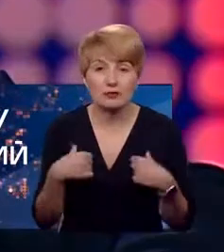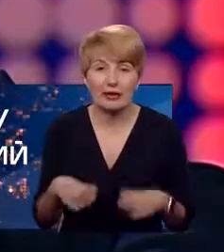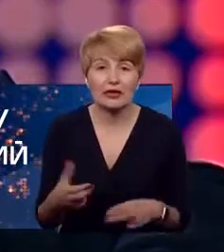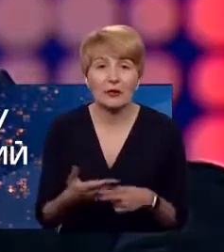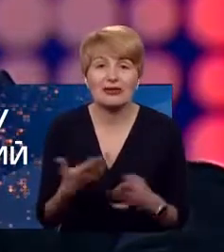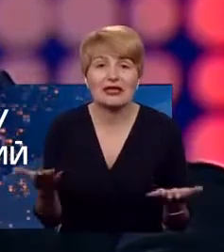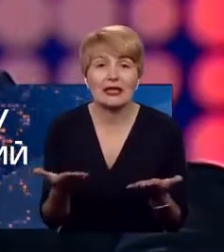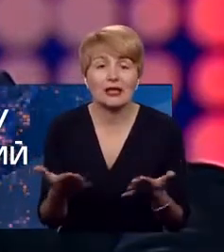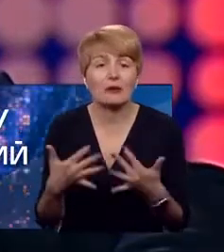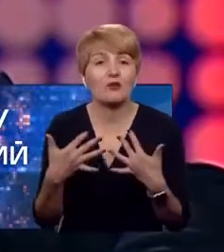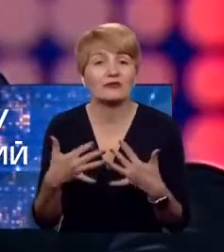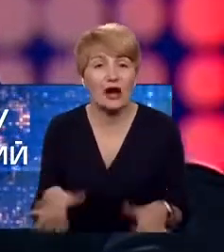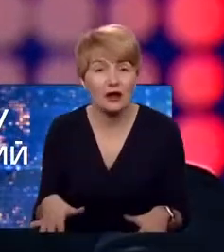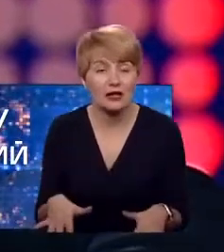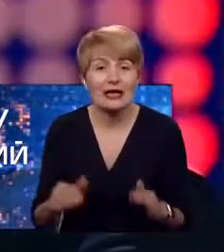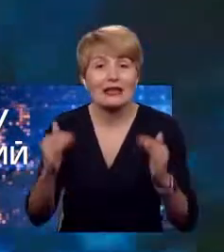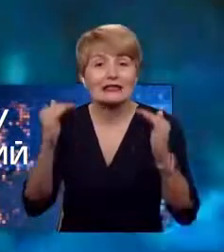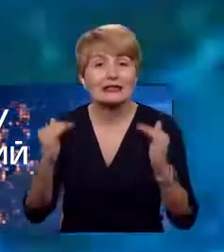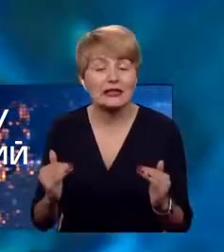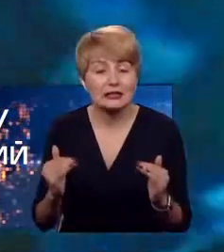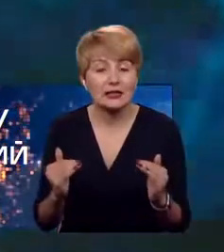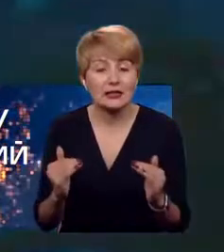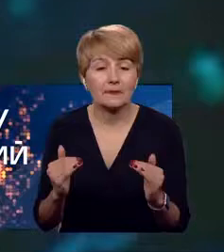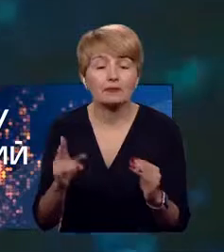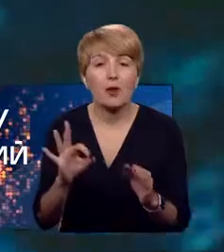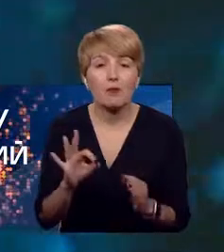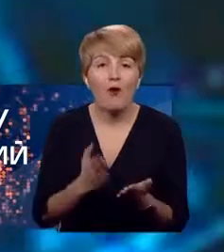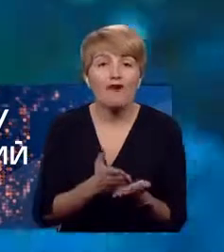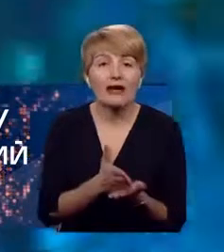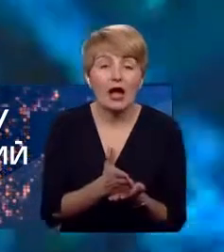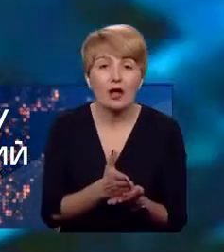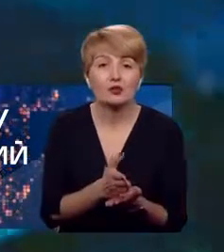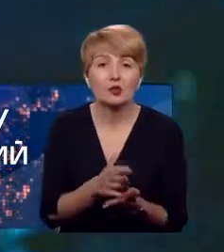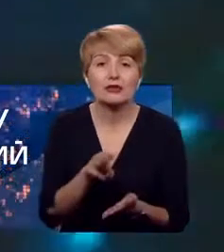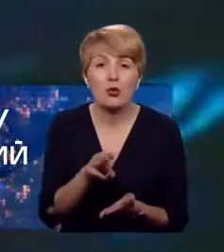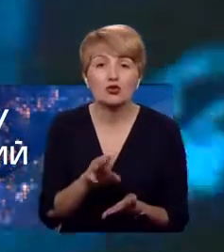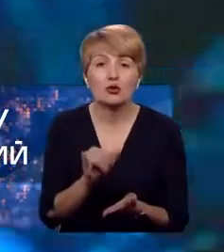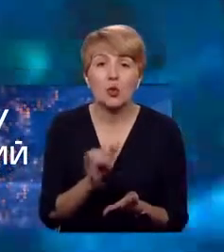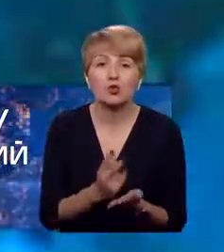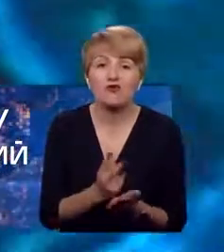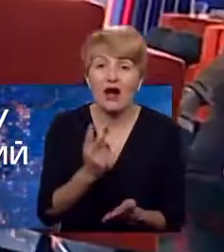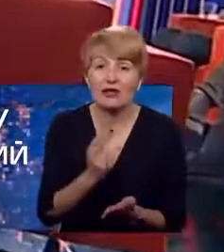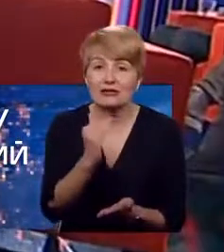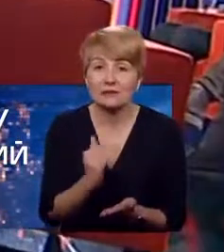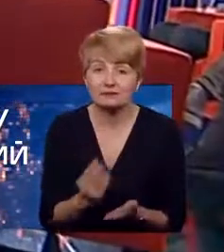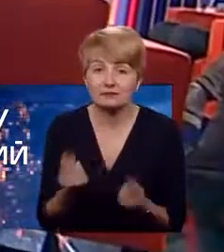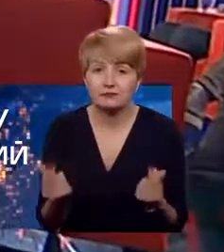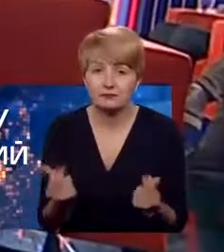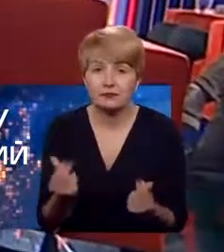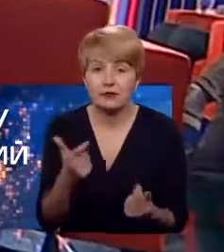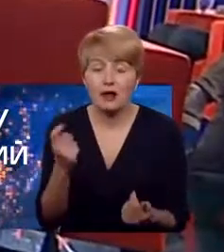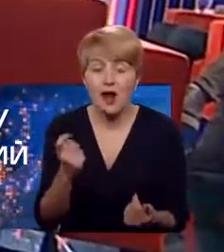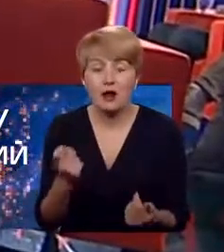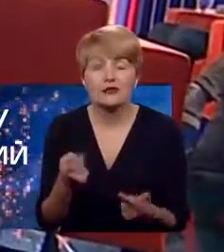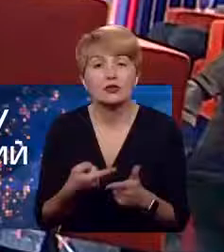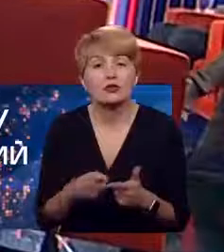втрат, знизити по варіанту Тимошенко у 2 рази, газ українського виробника,